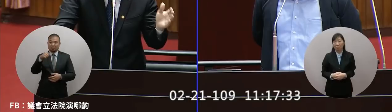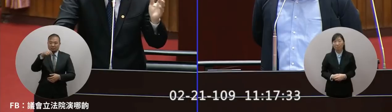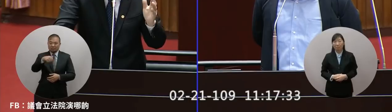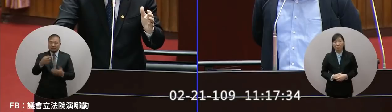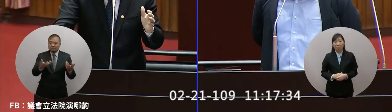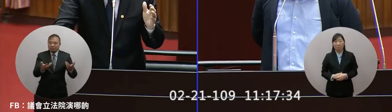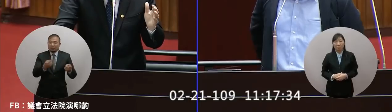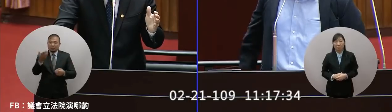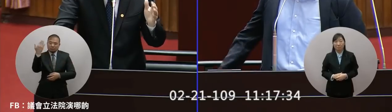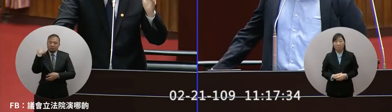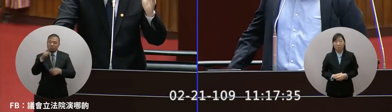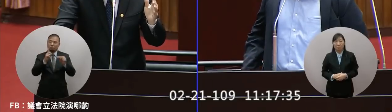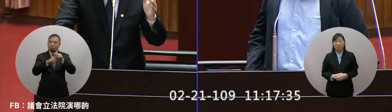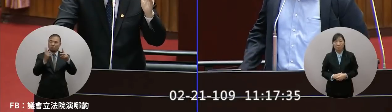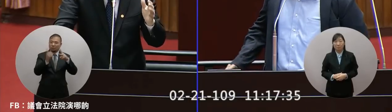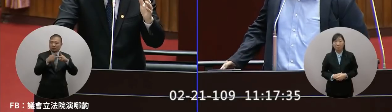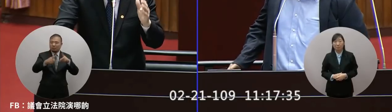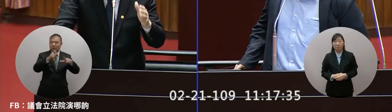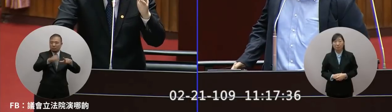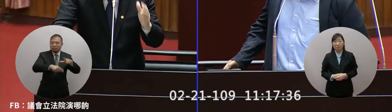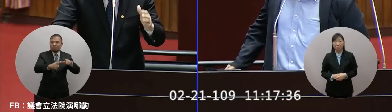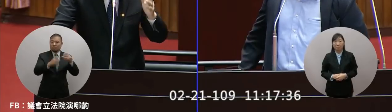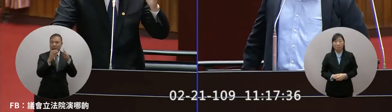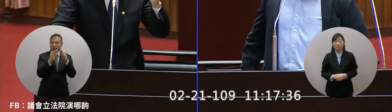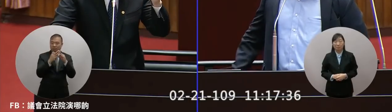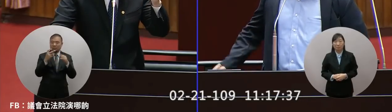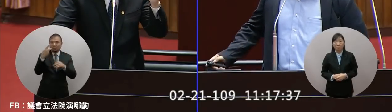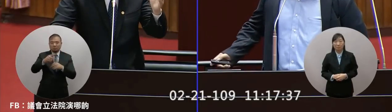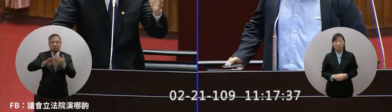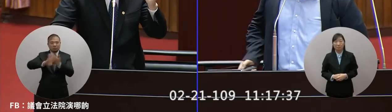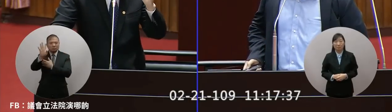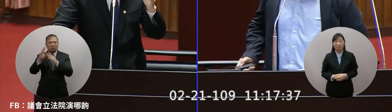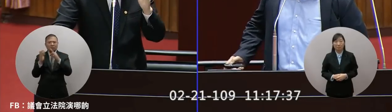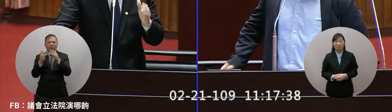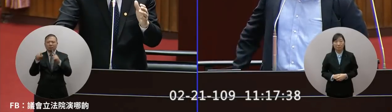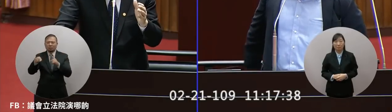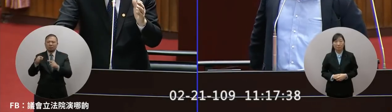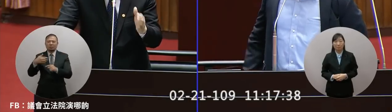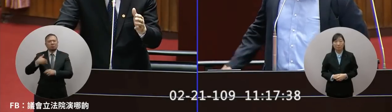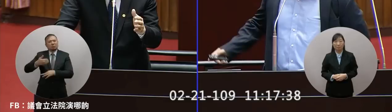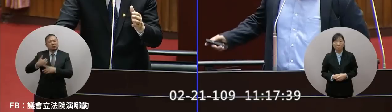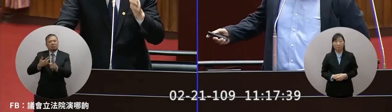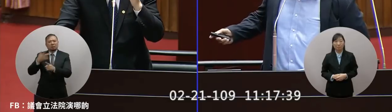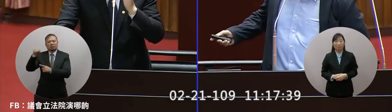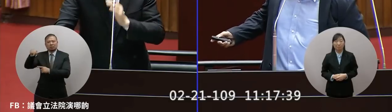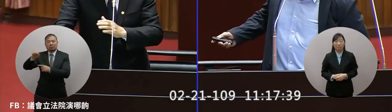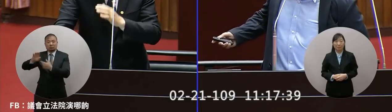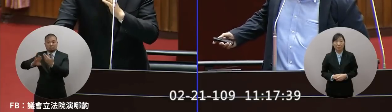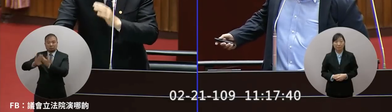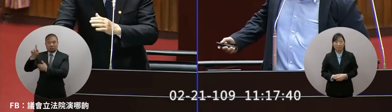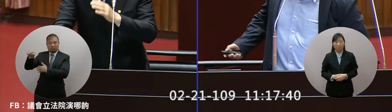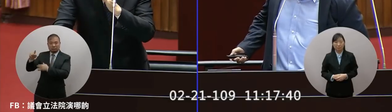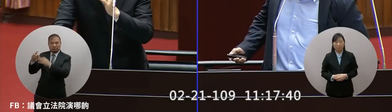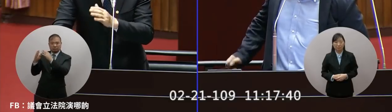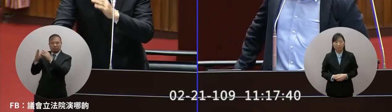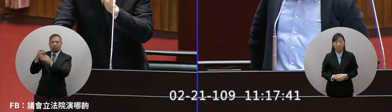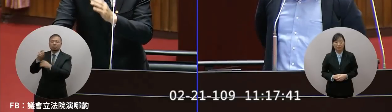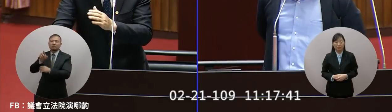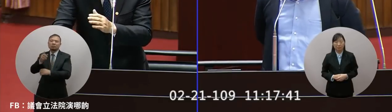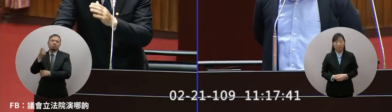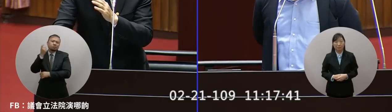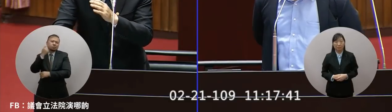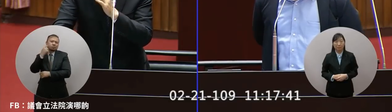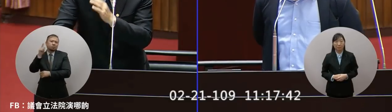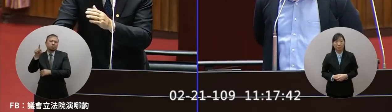管是中小企或者其他的银行，他们当时便还不知道那个论银是用诈贷的一个手段，所以当时在讨论的是有